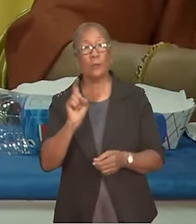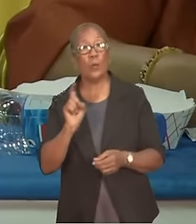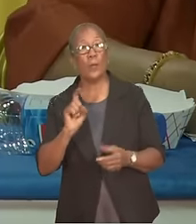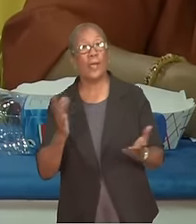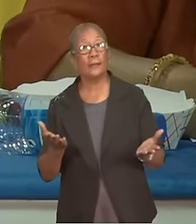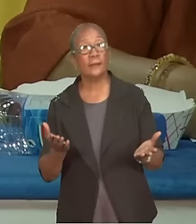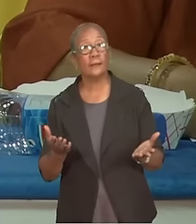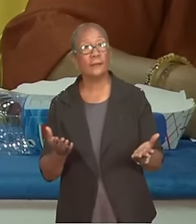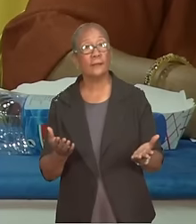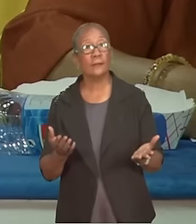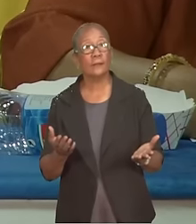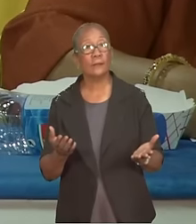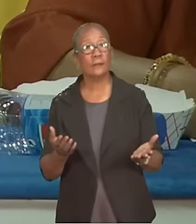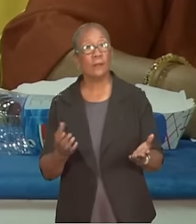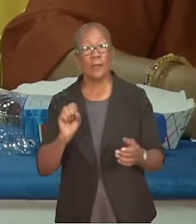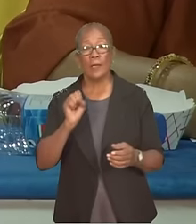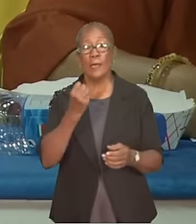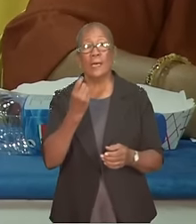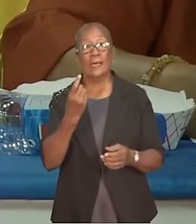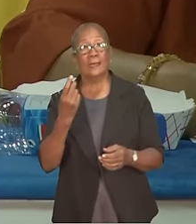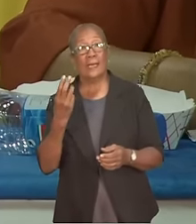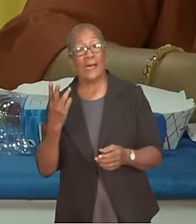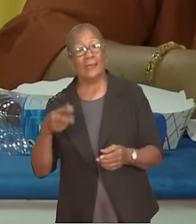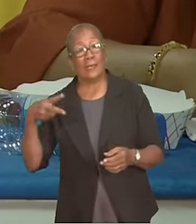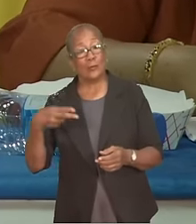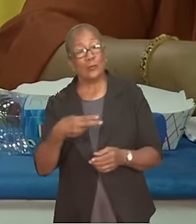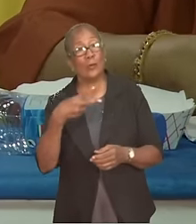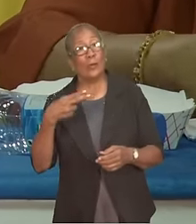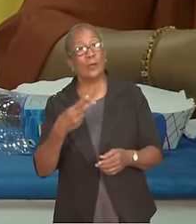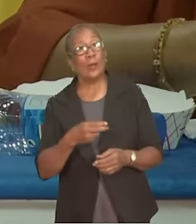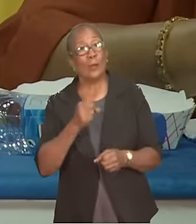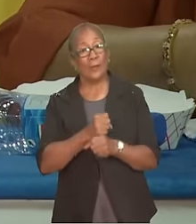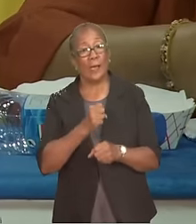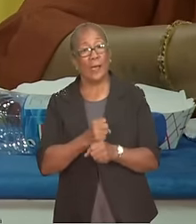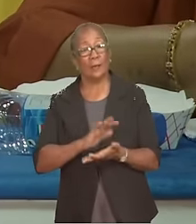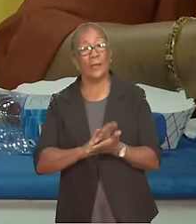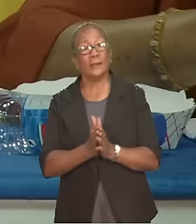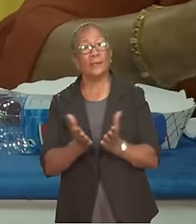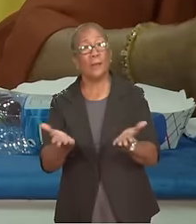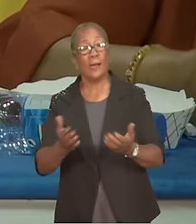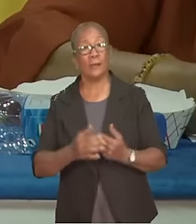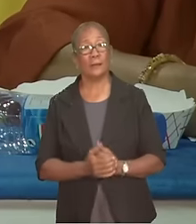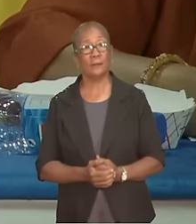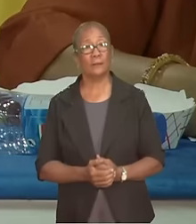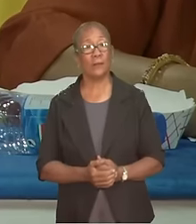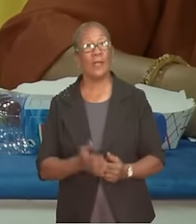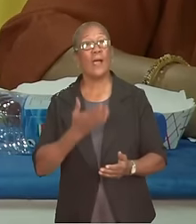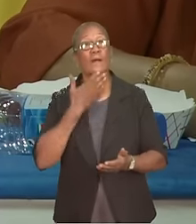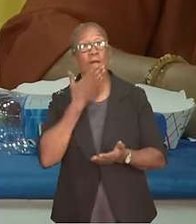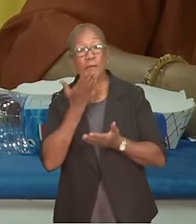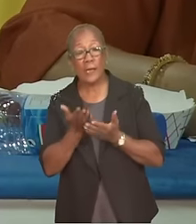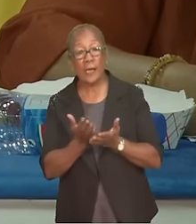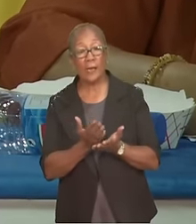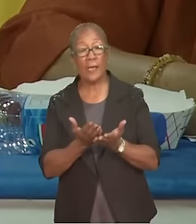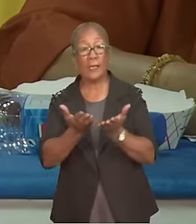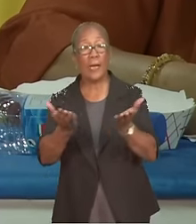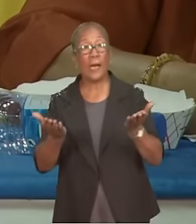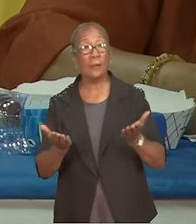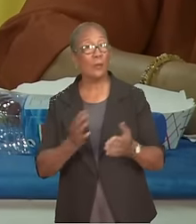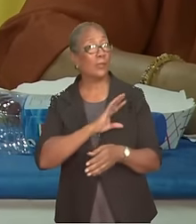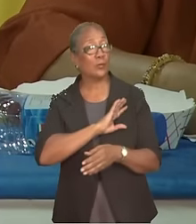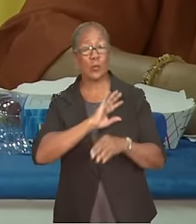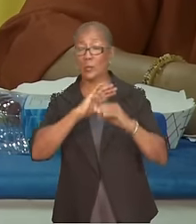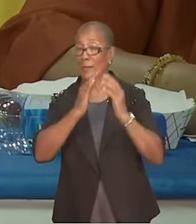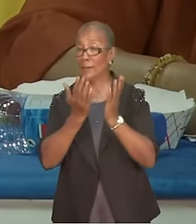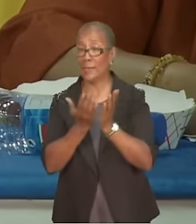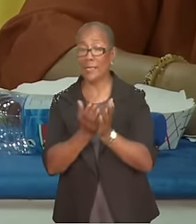een aantal storingen hebben op de arbeidsmarkt. Vraag en aanbod is ook niet